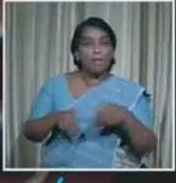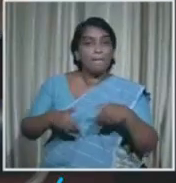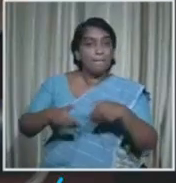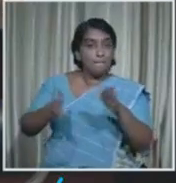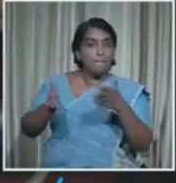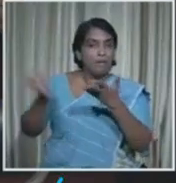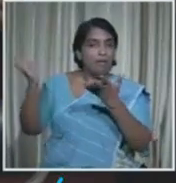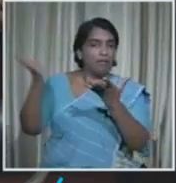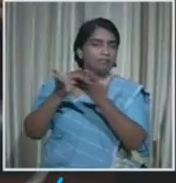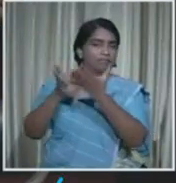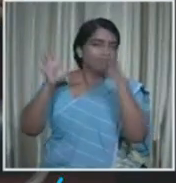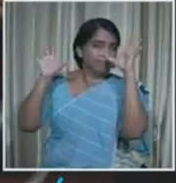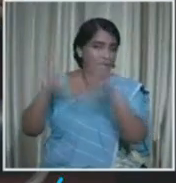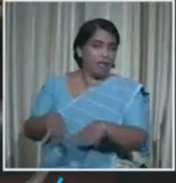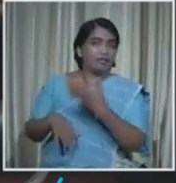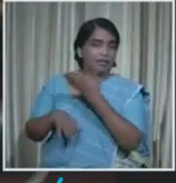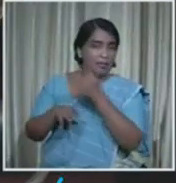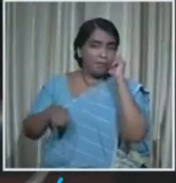කියවේ